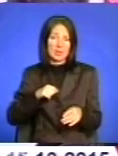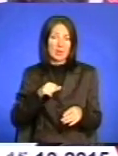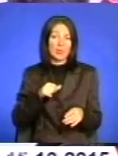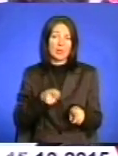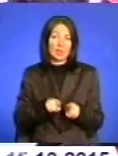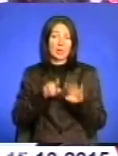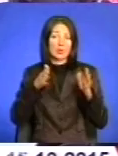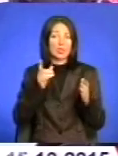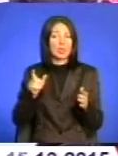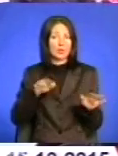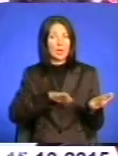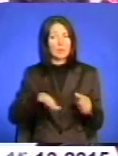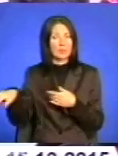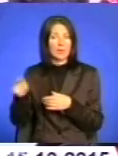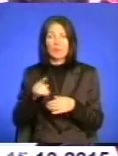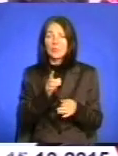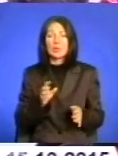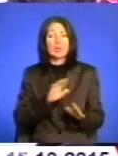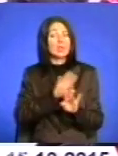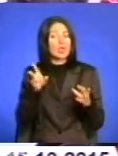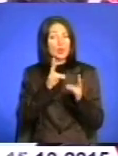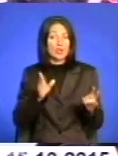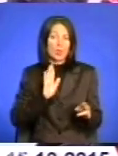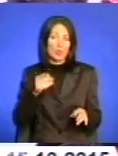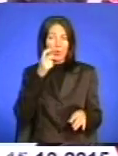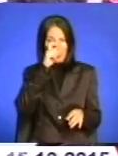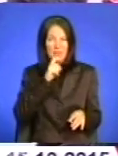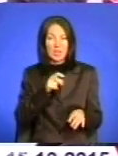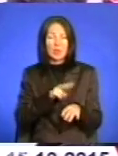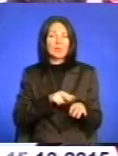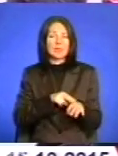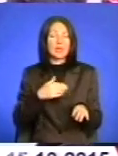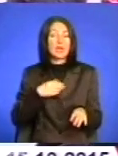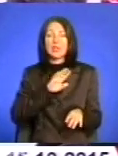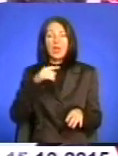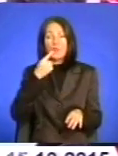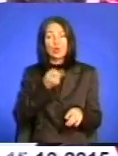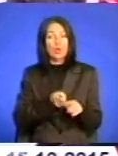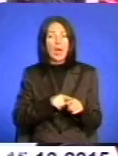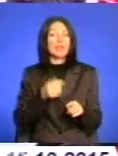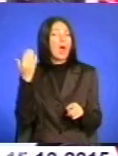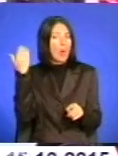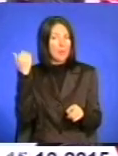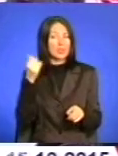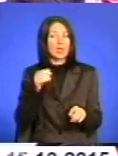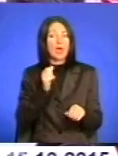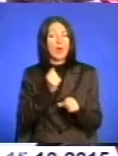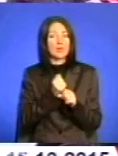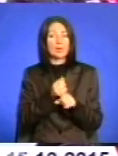не нужны будут плохие полицейские, да? Я не говорю, что это бывшие сотрудники милиции. Это все, кто случайно